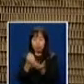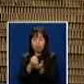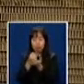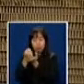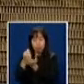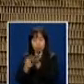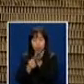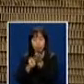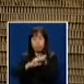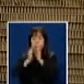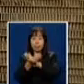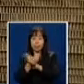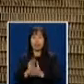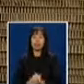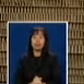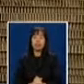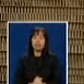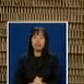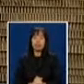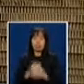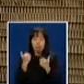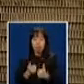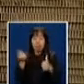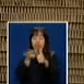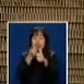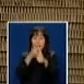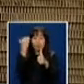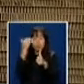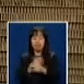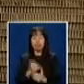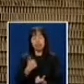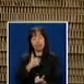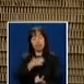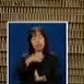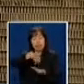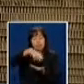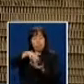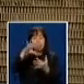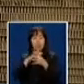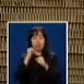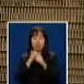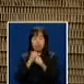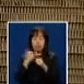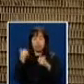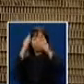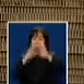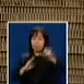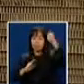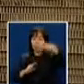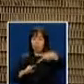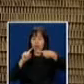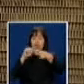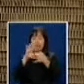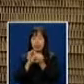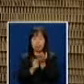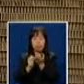ปฏิรูปต่อไปนะครับสำหรับช่วงแรกนั้นก็อยากจะคุยถึงงานทางด้านการปฏิรูป 2เรื่องครับที่อาจ